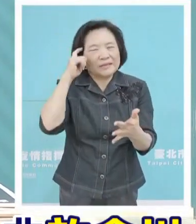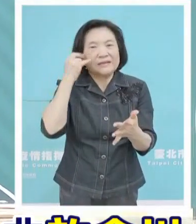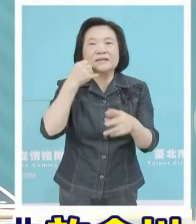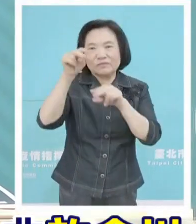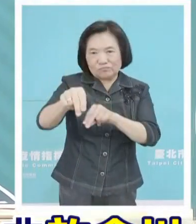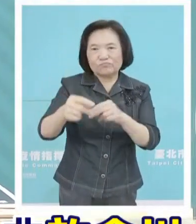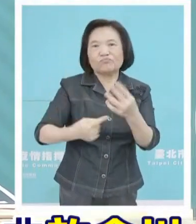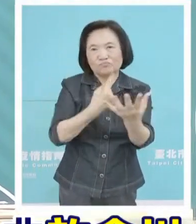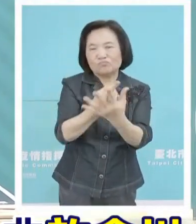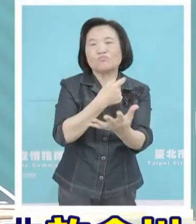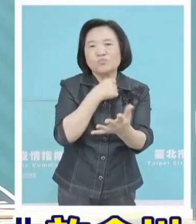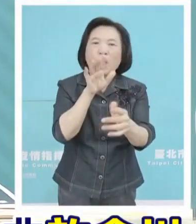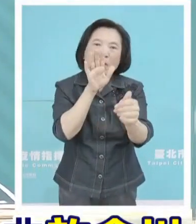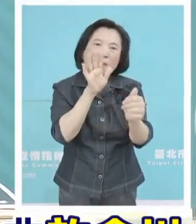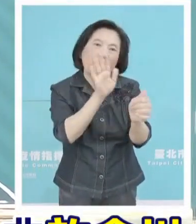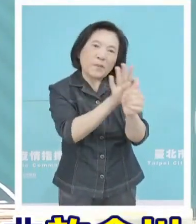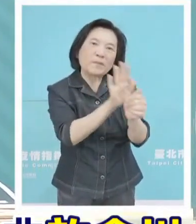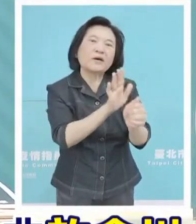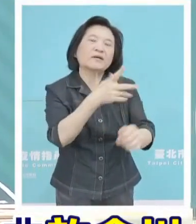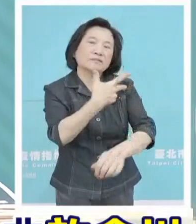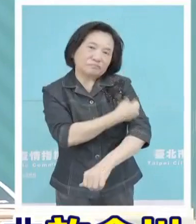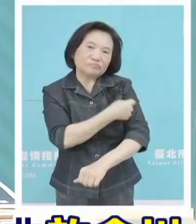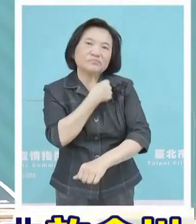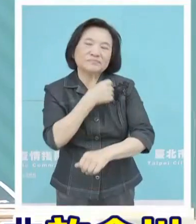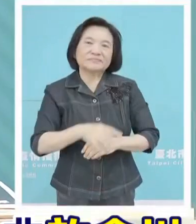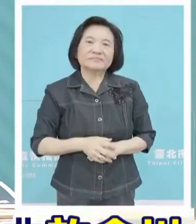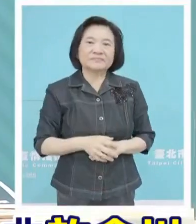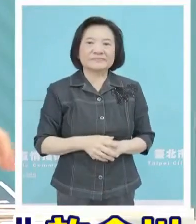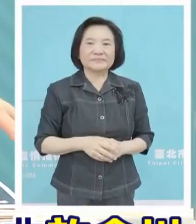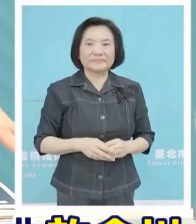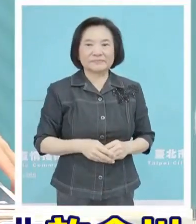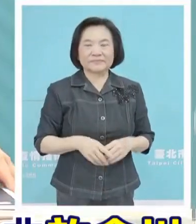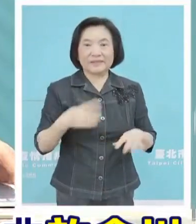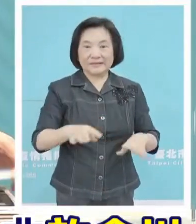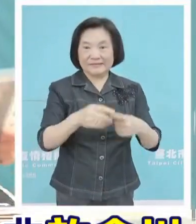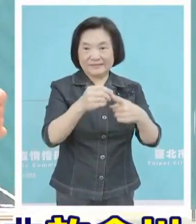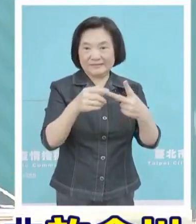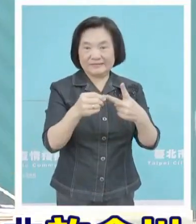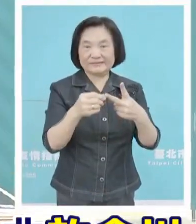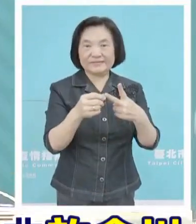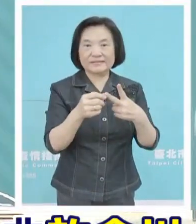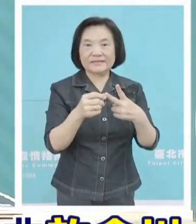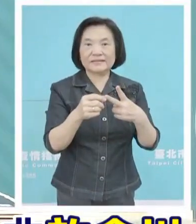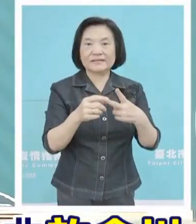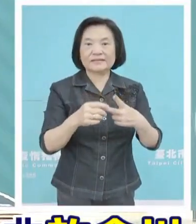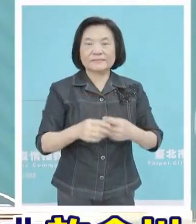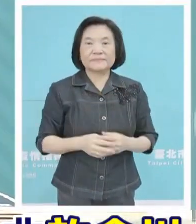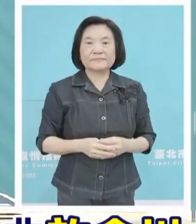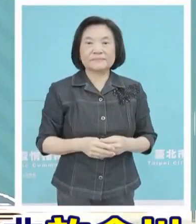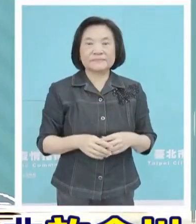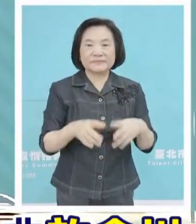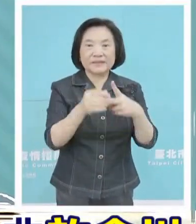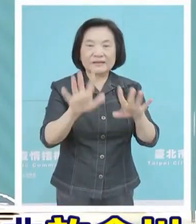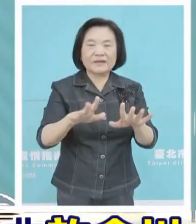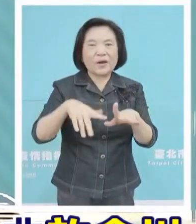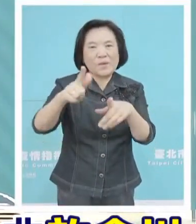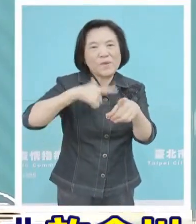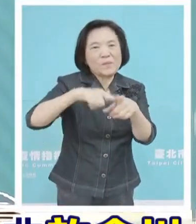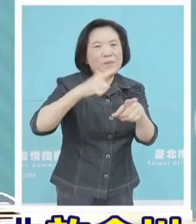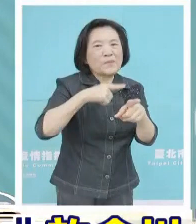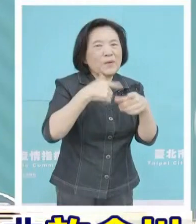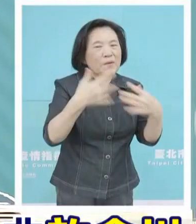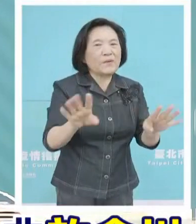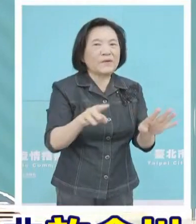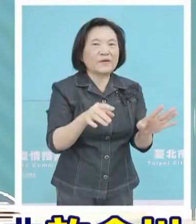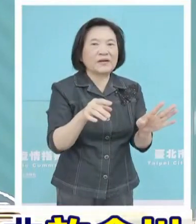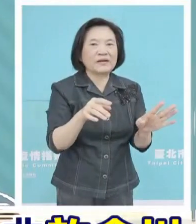所，这是第一步。那当时他们这个传了很多的资讯，其实我看到的时候就